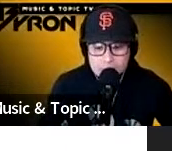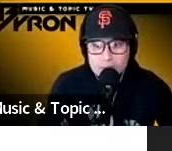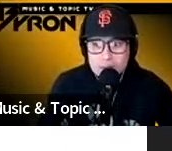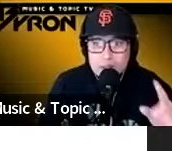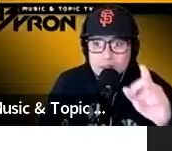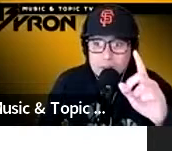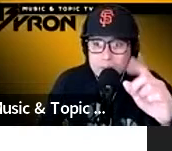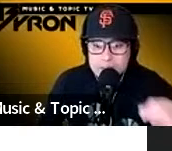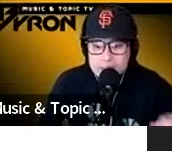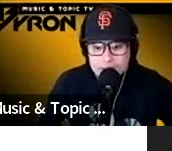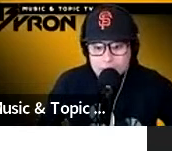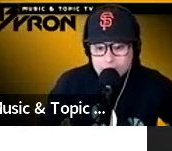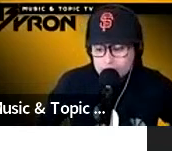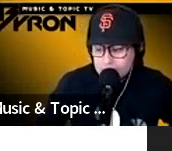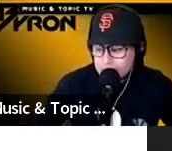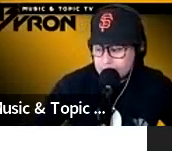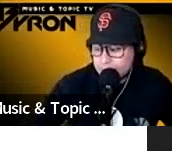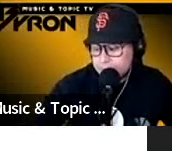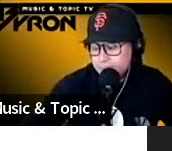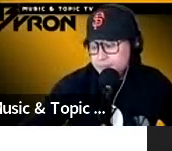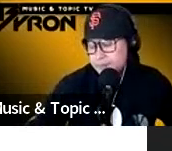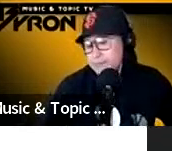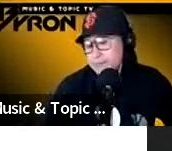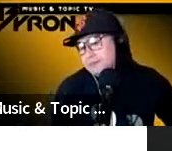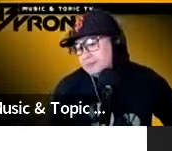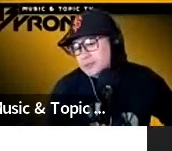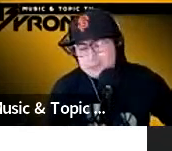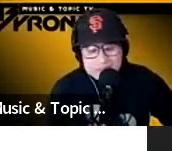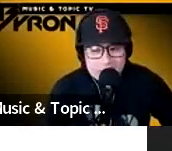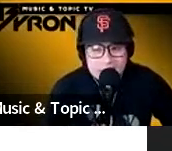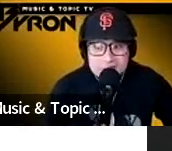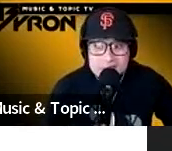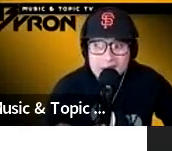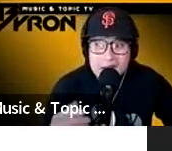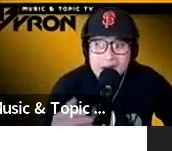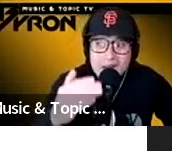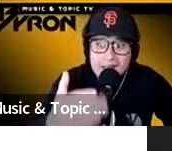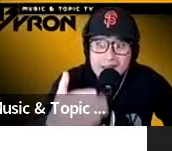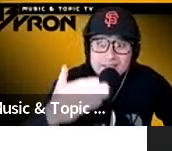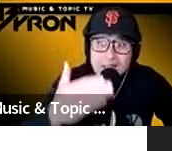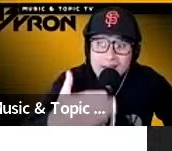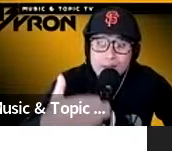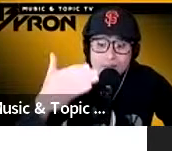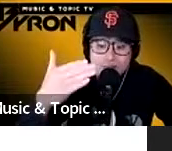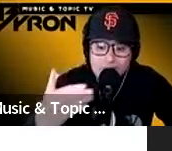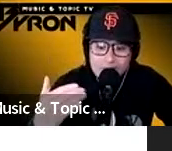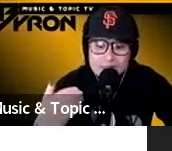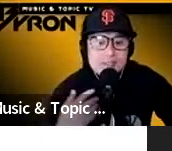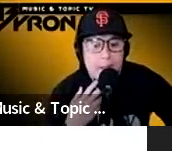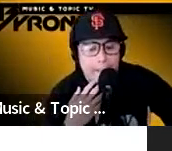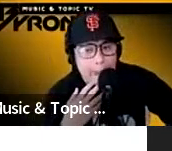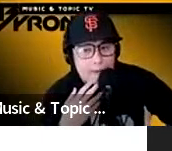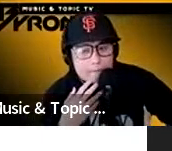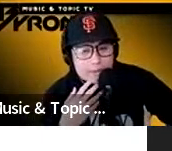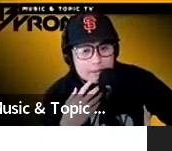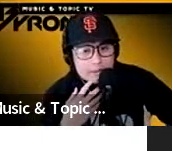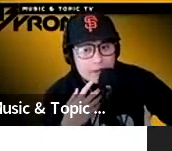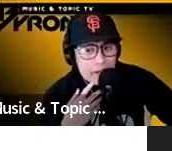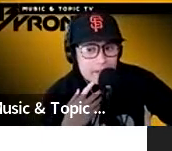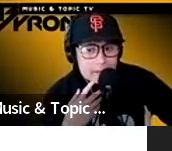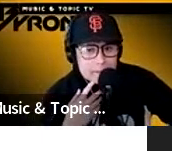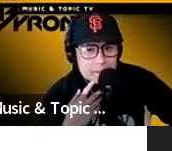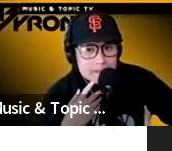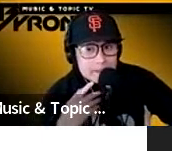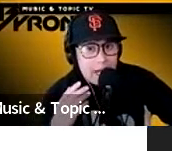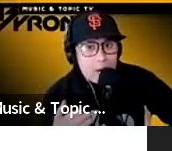pastor si BP Sarah Duterte siya ang last line of defens